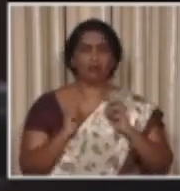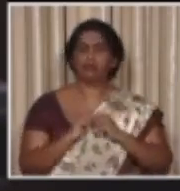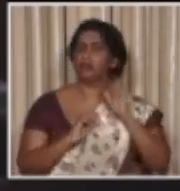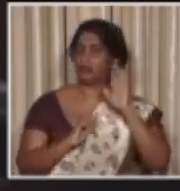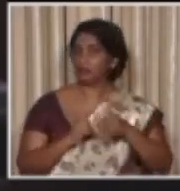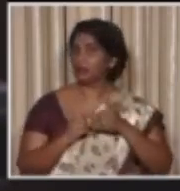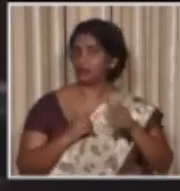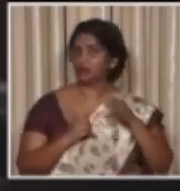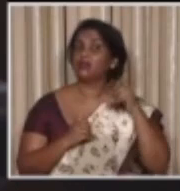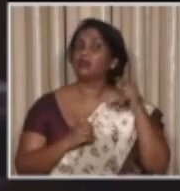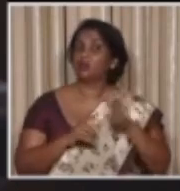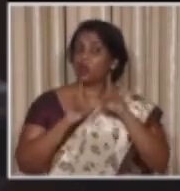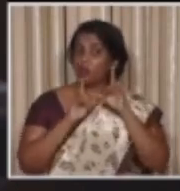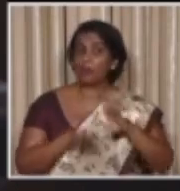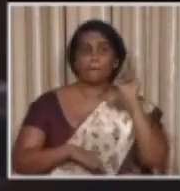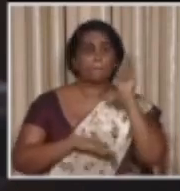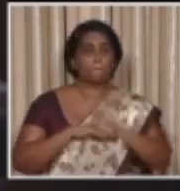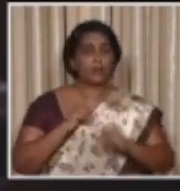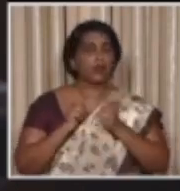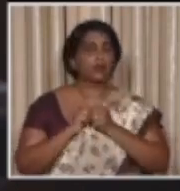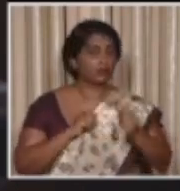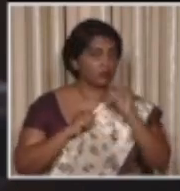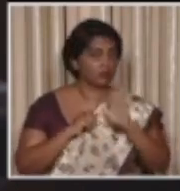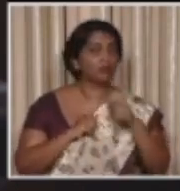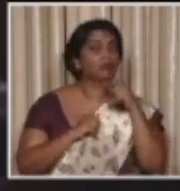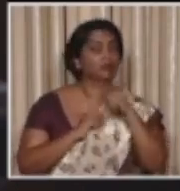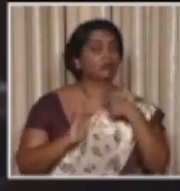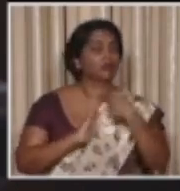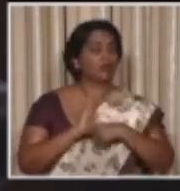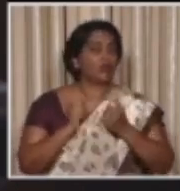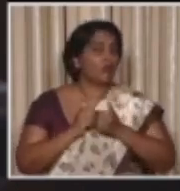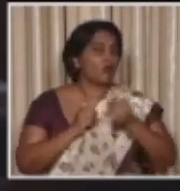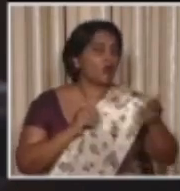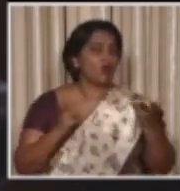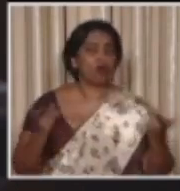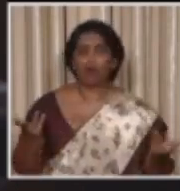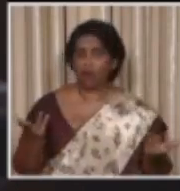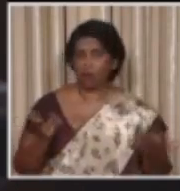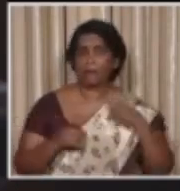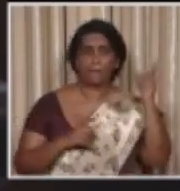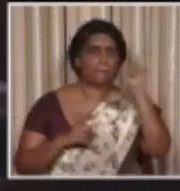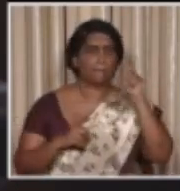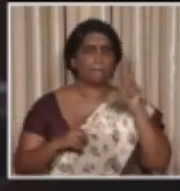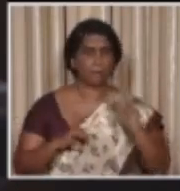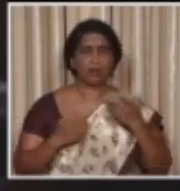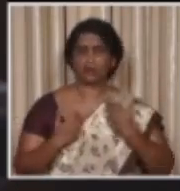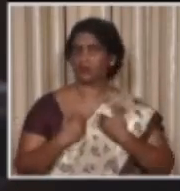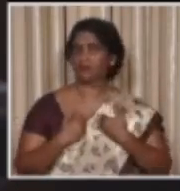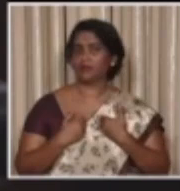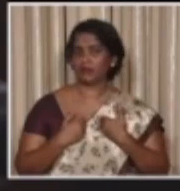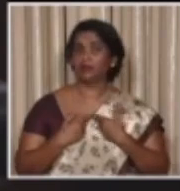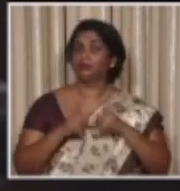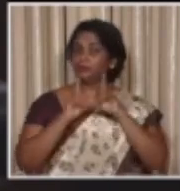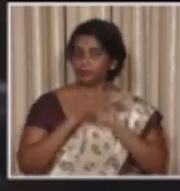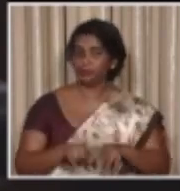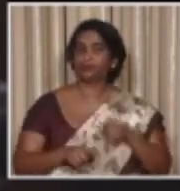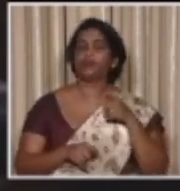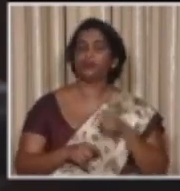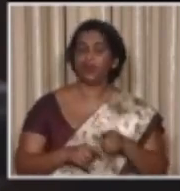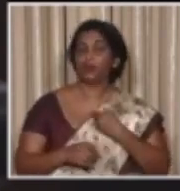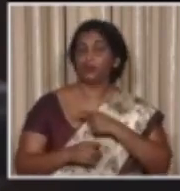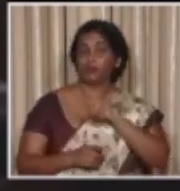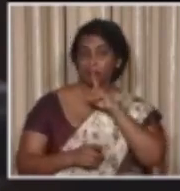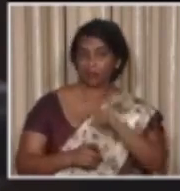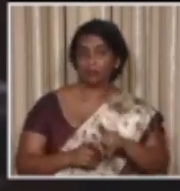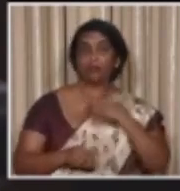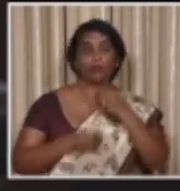ඇති කරලා මෙවැනි කුමන්ත්‍රණ කිරීමේදී මේ රට කොහෙටද යන්නේ කියන ප්‍රශ්නය අපිට මතුවෙනවා. ඒ වගේම අපි කියන්න